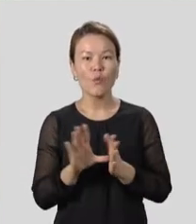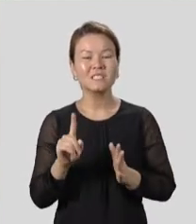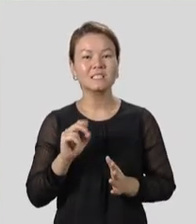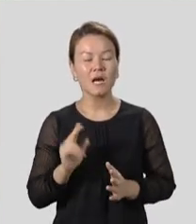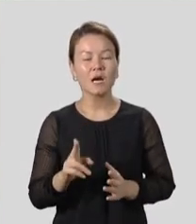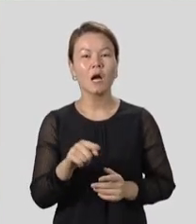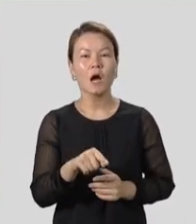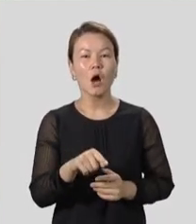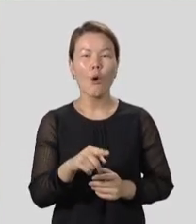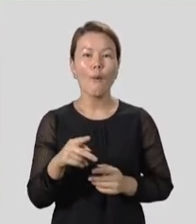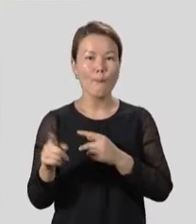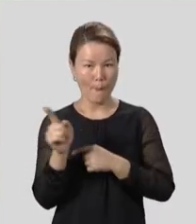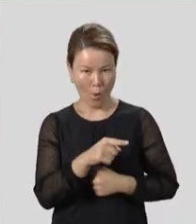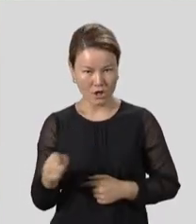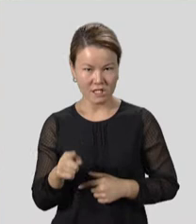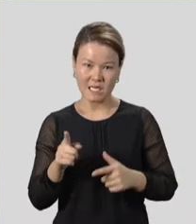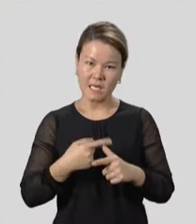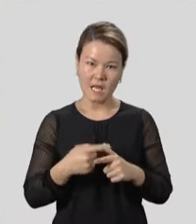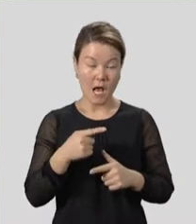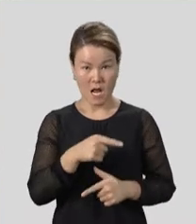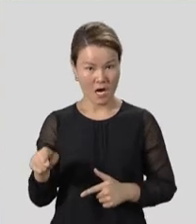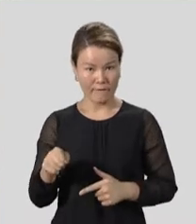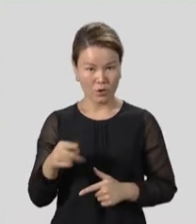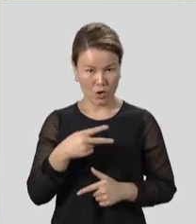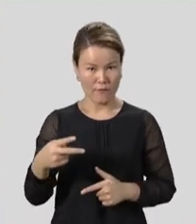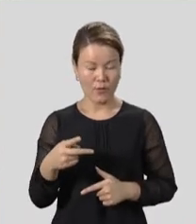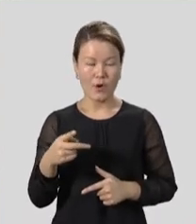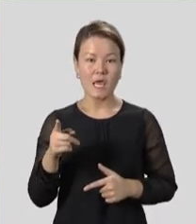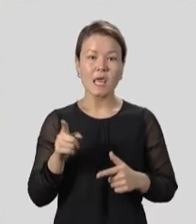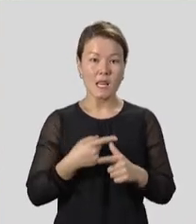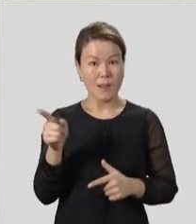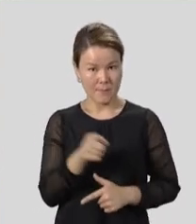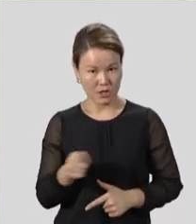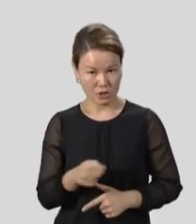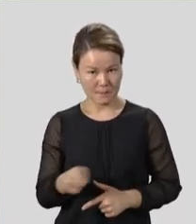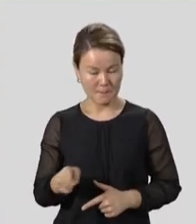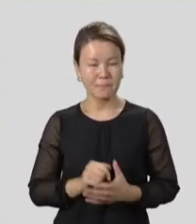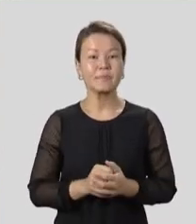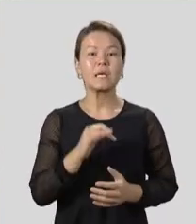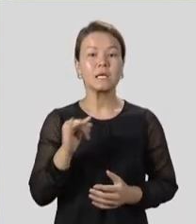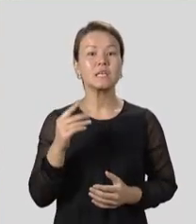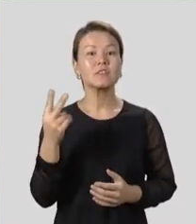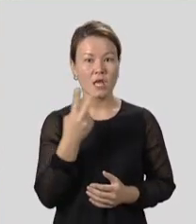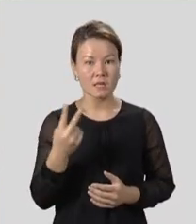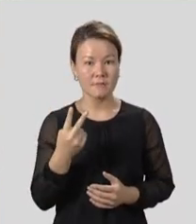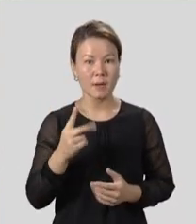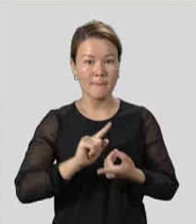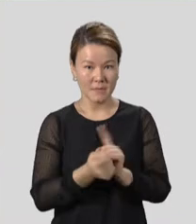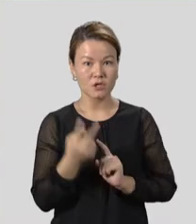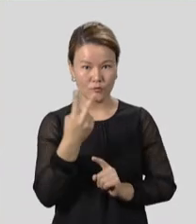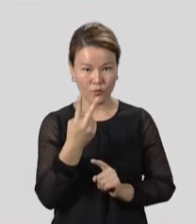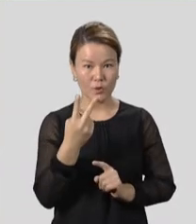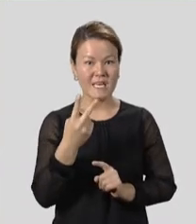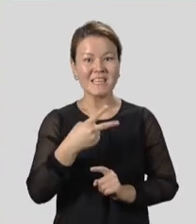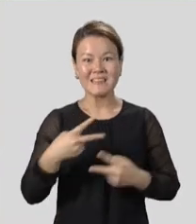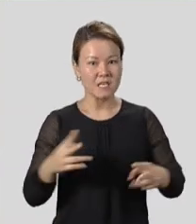знаков больше или равно или меньше либо равно. И двойными. Вместо двух неравенств x